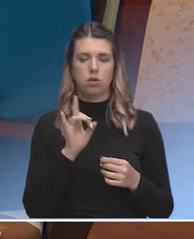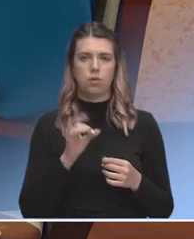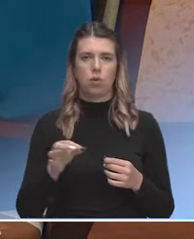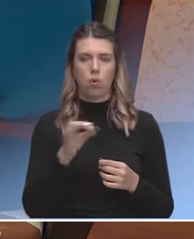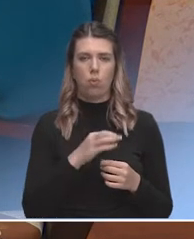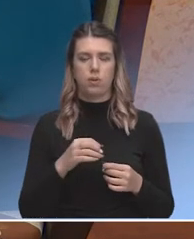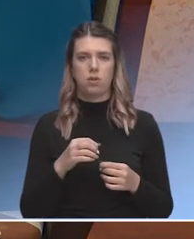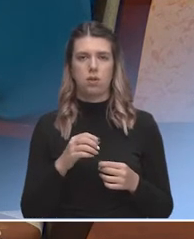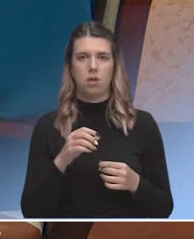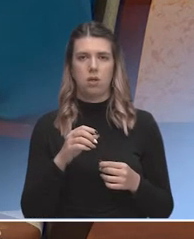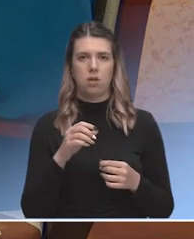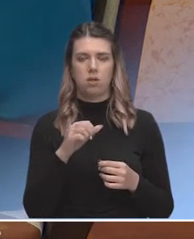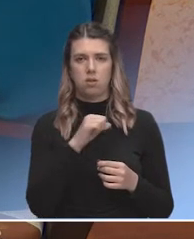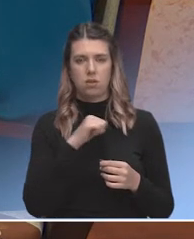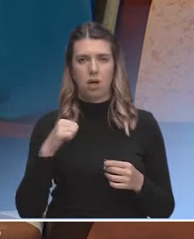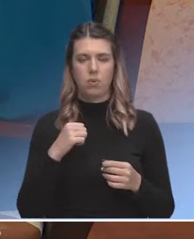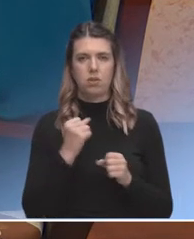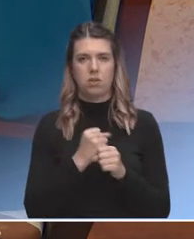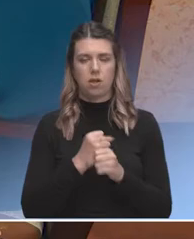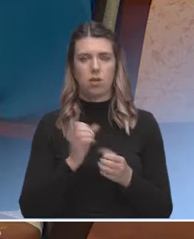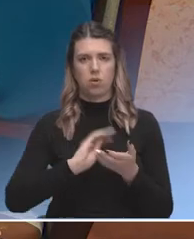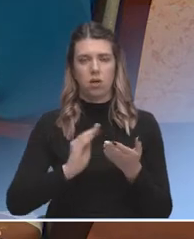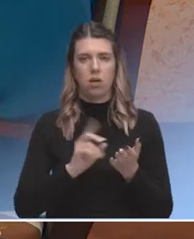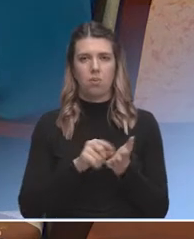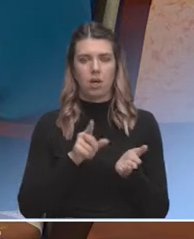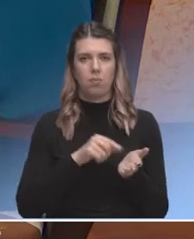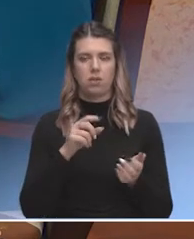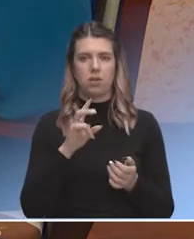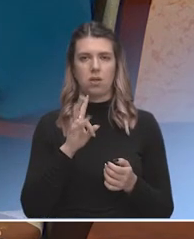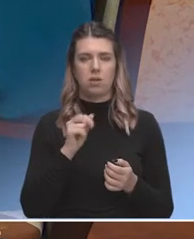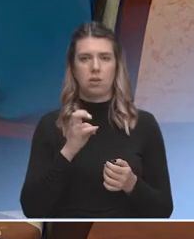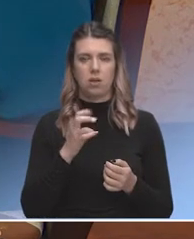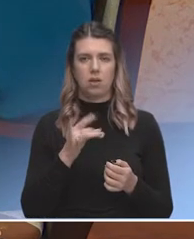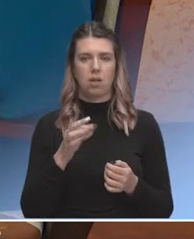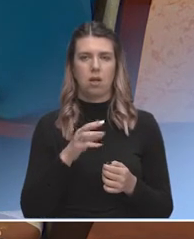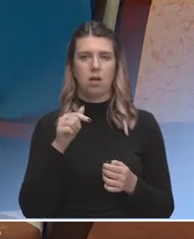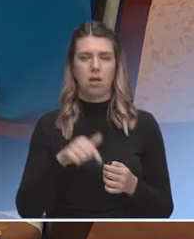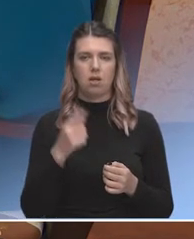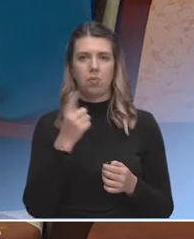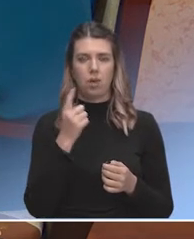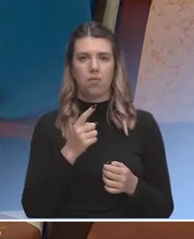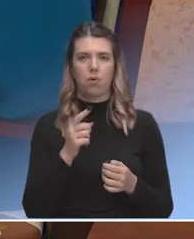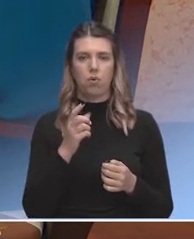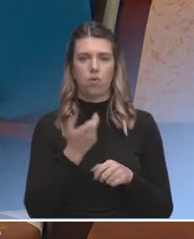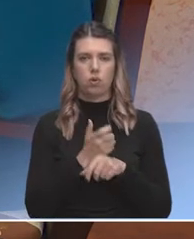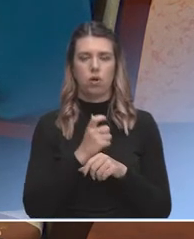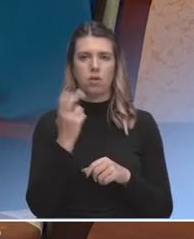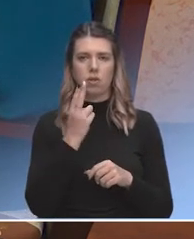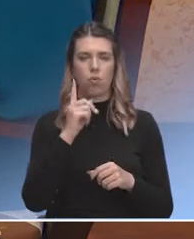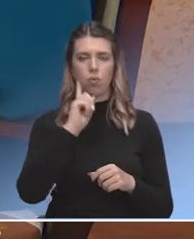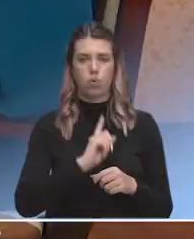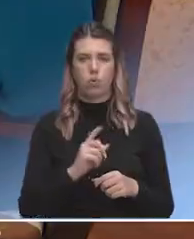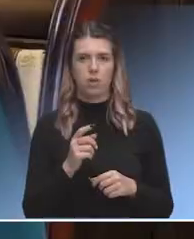жителей Ростовской области непременно воспользуется вот этой новой возможностью. Как бы это первая составляющая